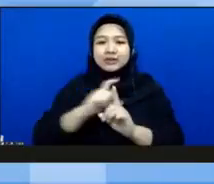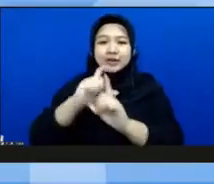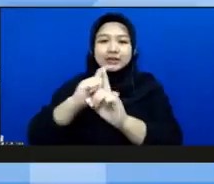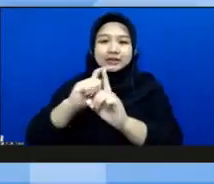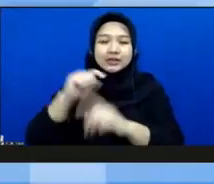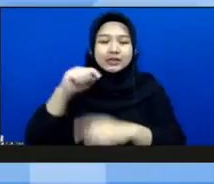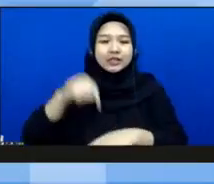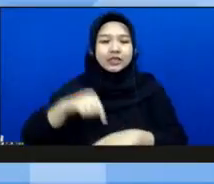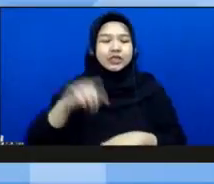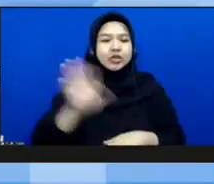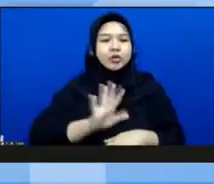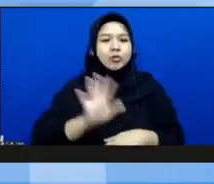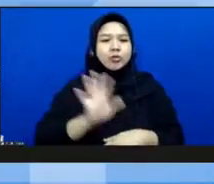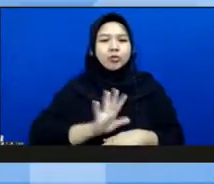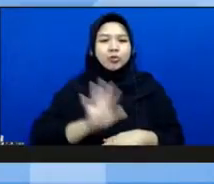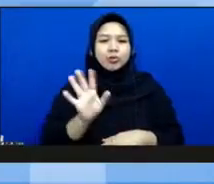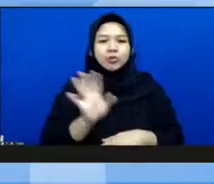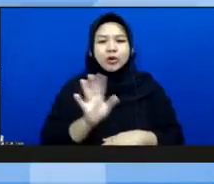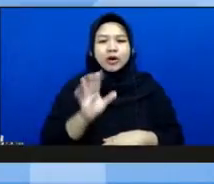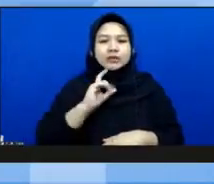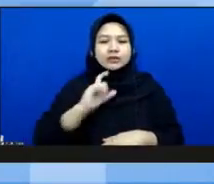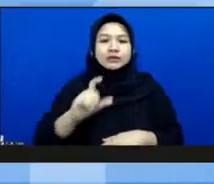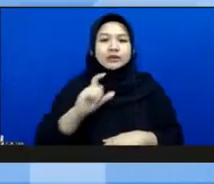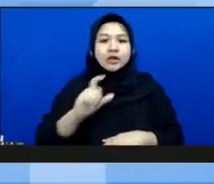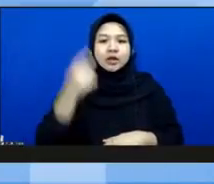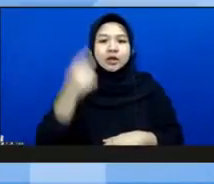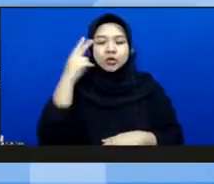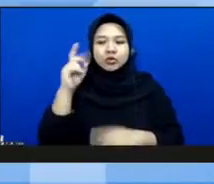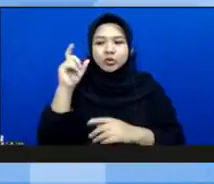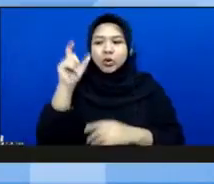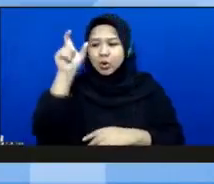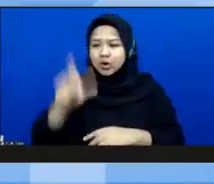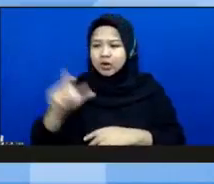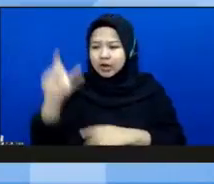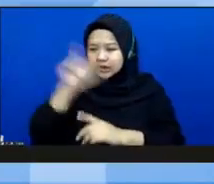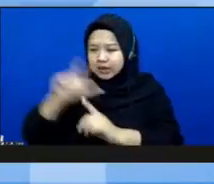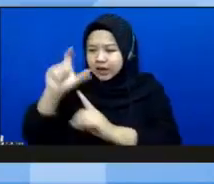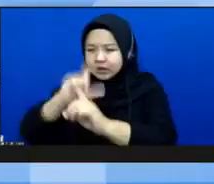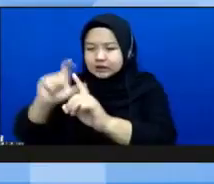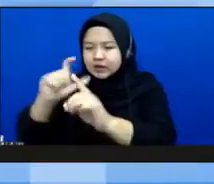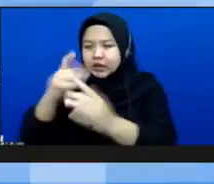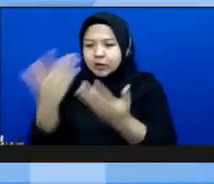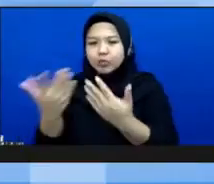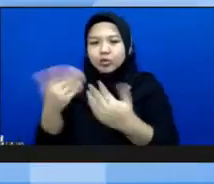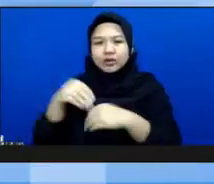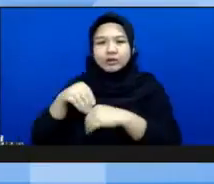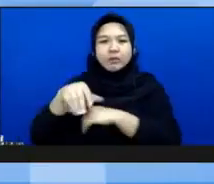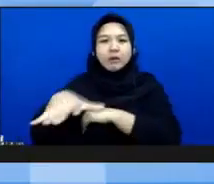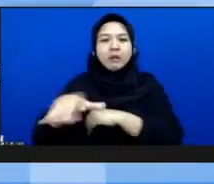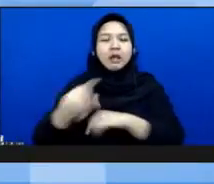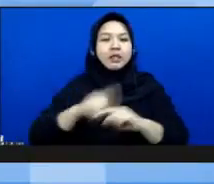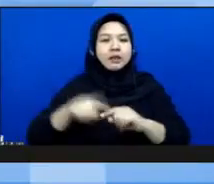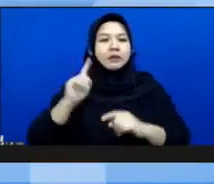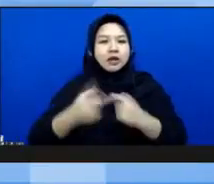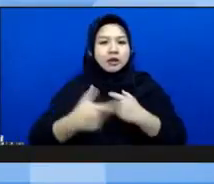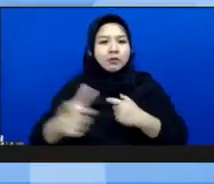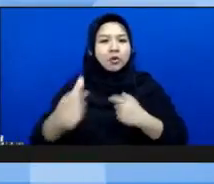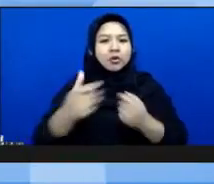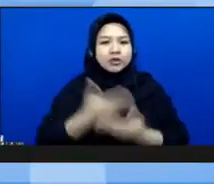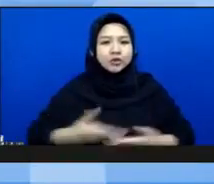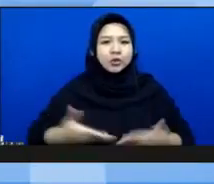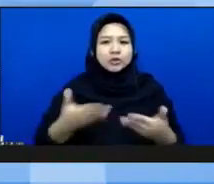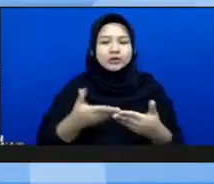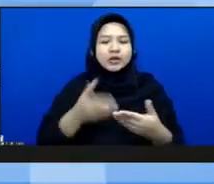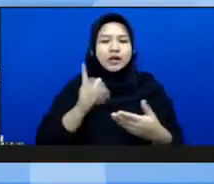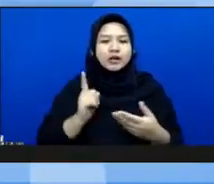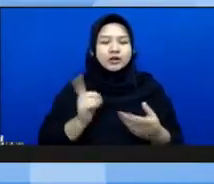hanya cara untuk melacak orang yang kemungkinan terpapar, tetapi ada proses sosial di situ, ada